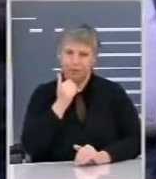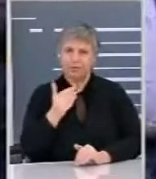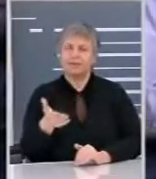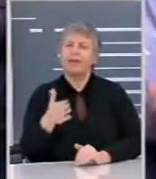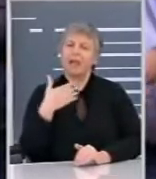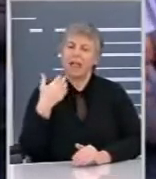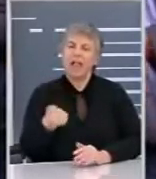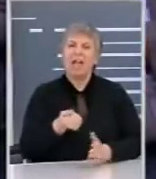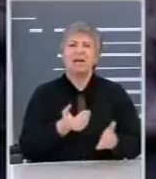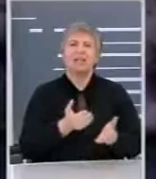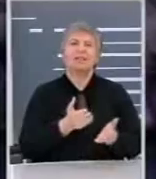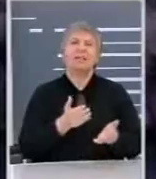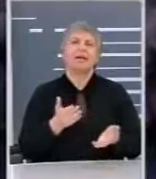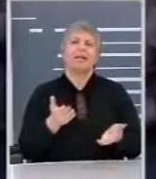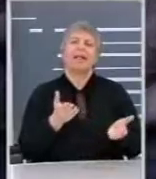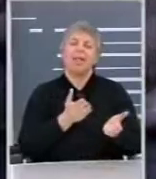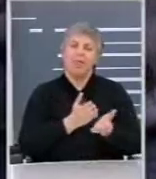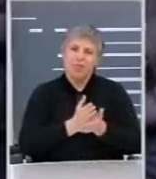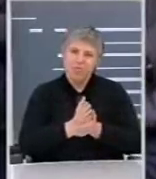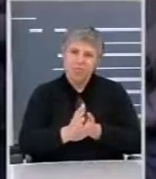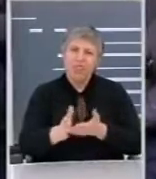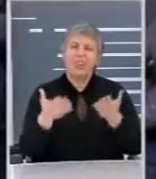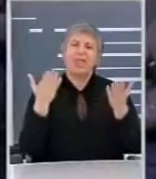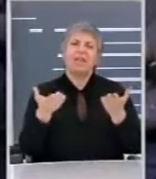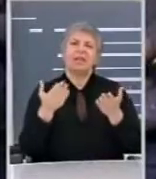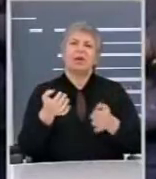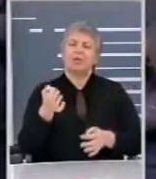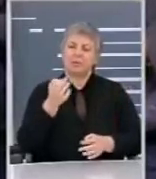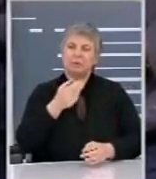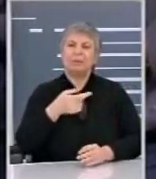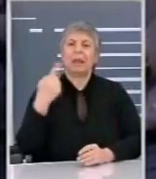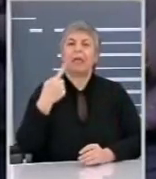Έχετε δίκιο να μας κάνετε κριτική στα ουσιώδη, αλλά δώστε και καμιά απάντηση σε αυτά που σας λέμε.